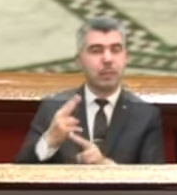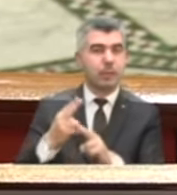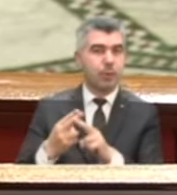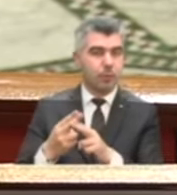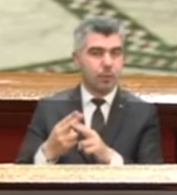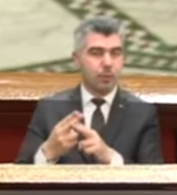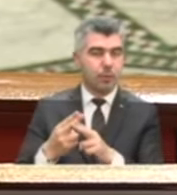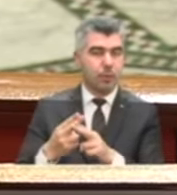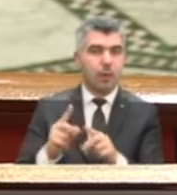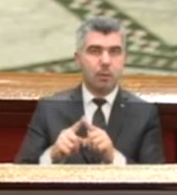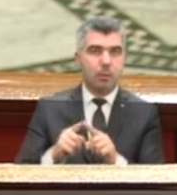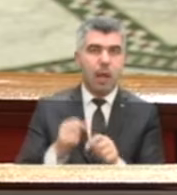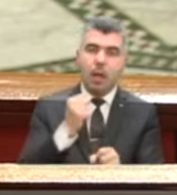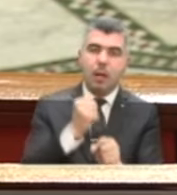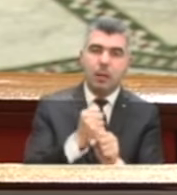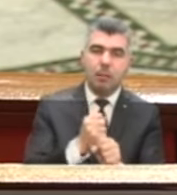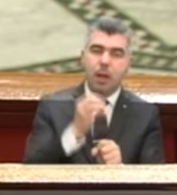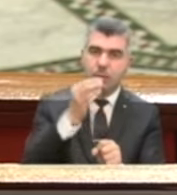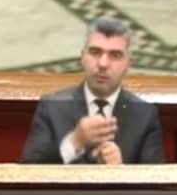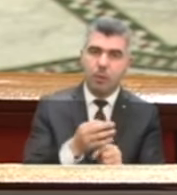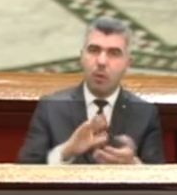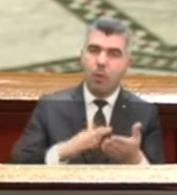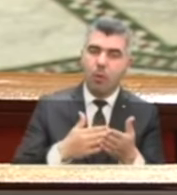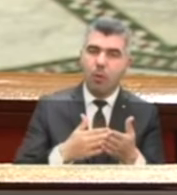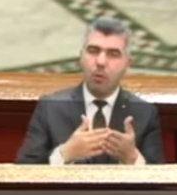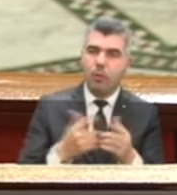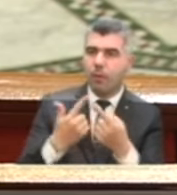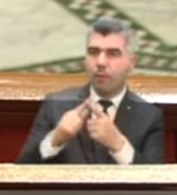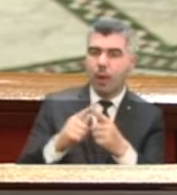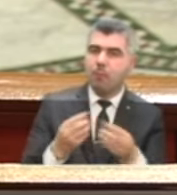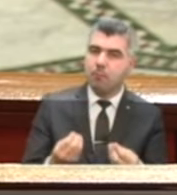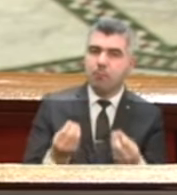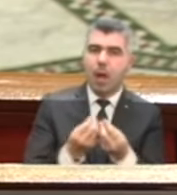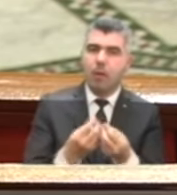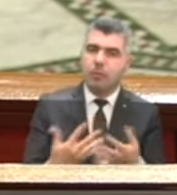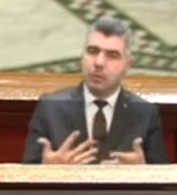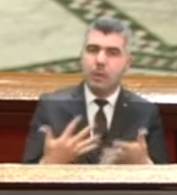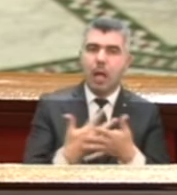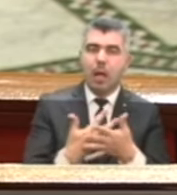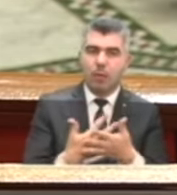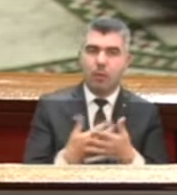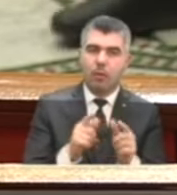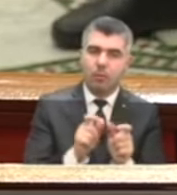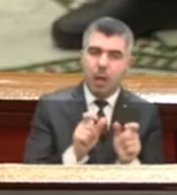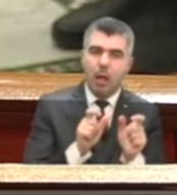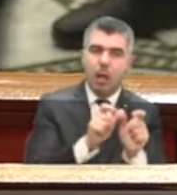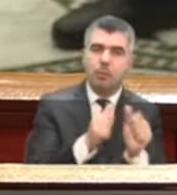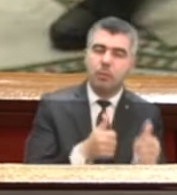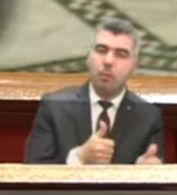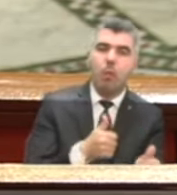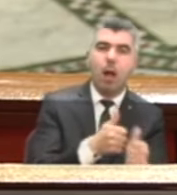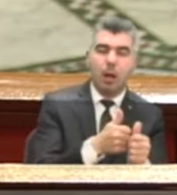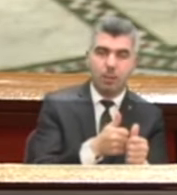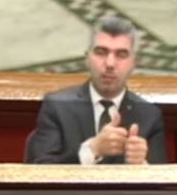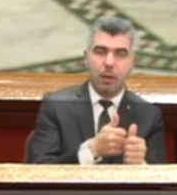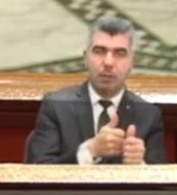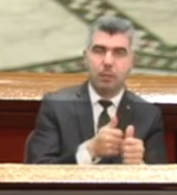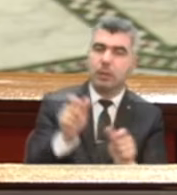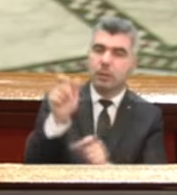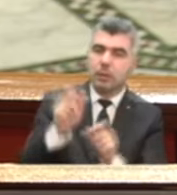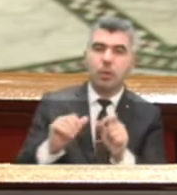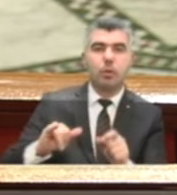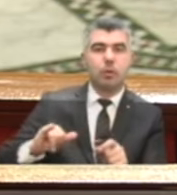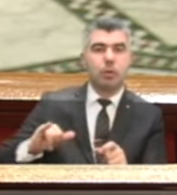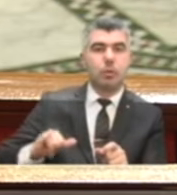ولهذا حنا كنشتغلوا في إطار الالتقائية مع قطاعات أخرى باش تكون هناك الاحتضان والمواكبة ديال هاد